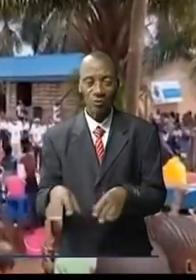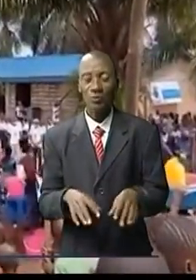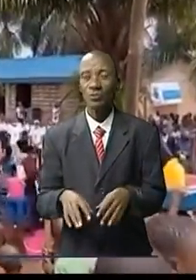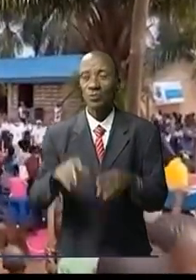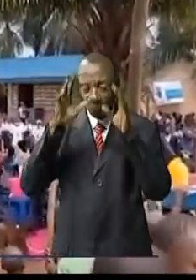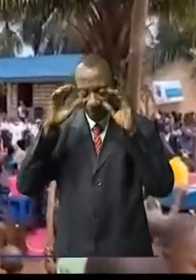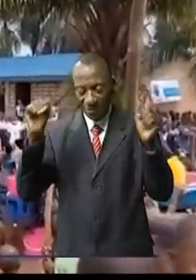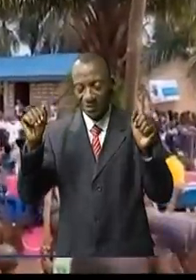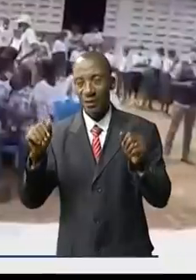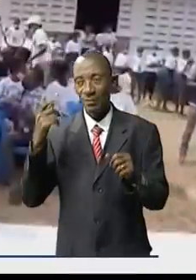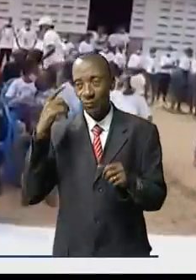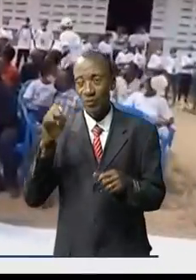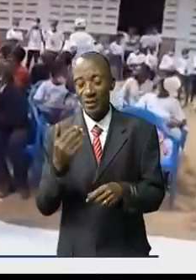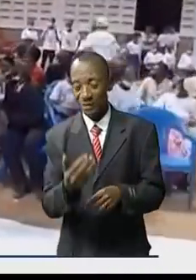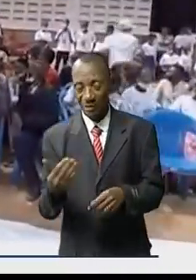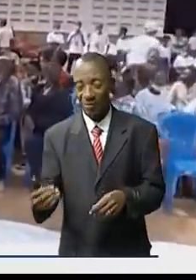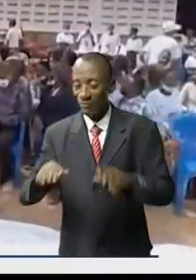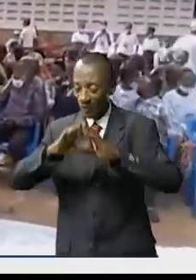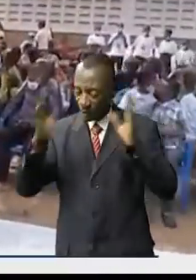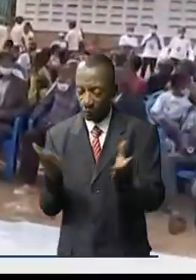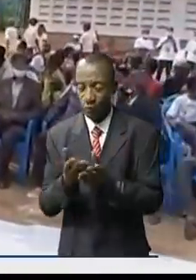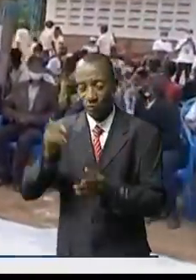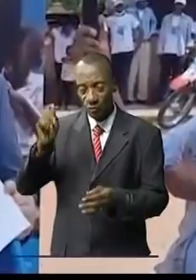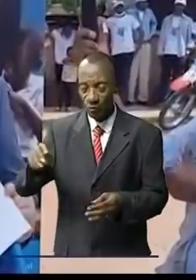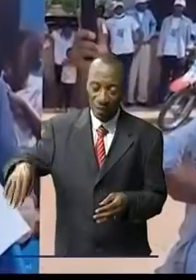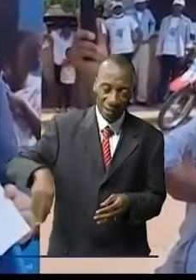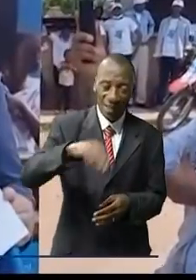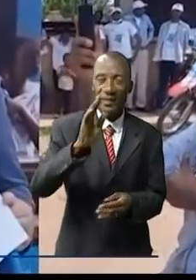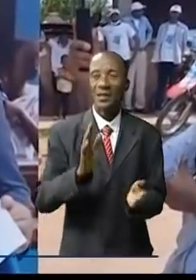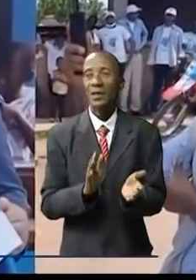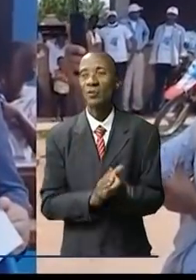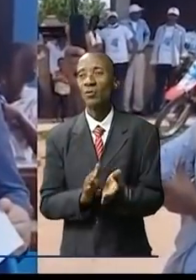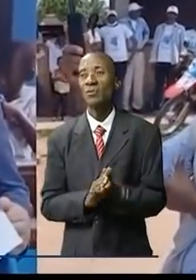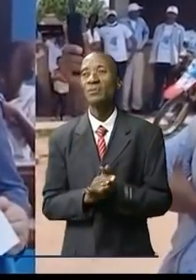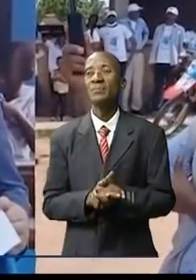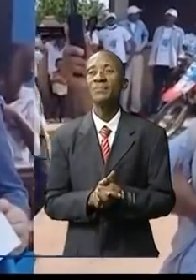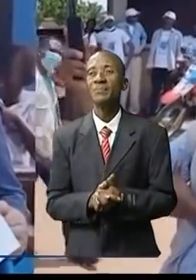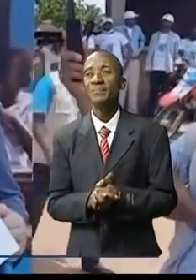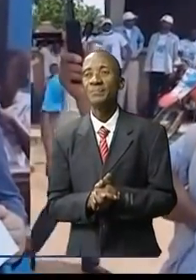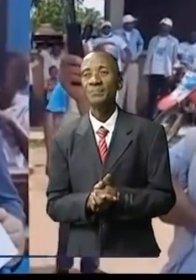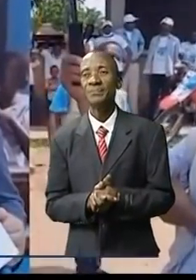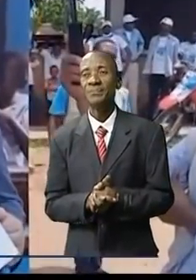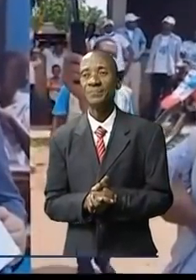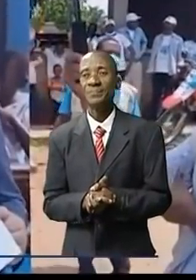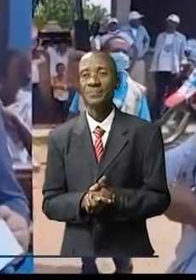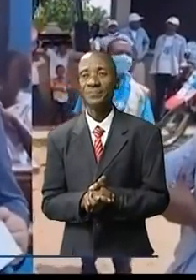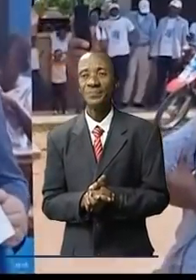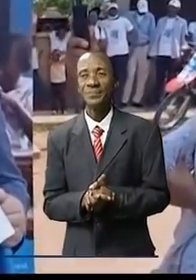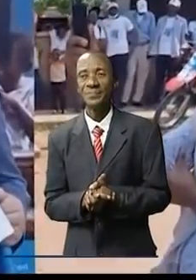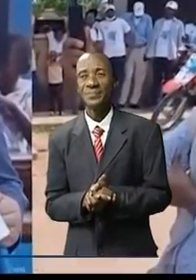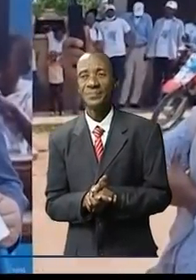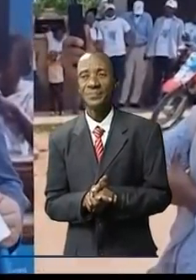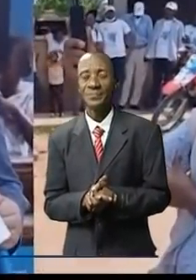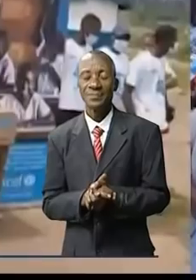dans le sens d'appuyer le secteur de l'éducation. Nous avons déjà construit 300 salles de classe,